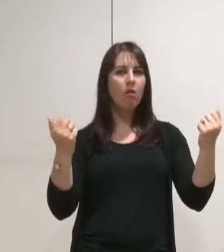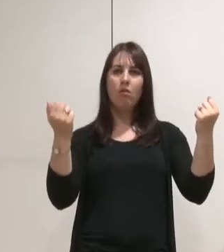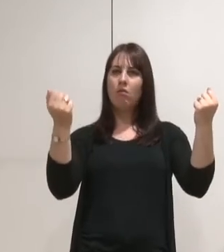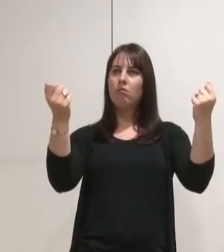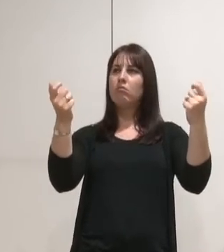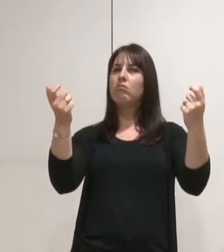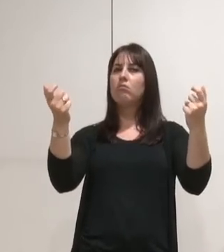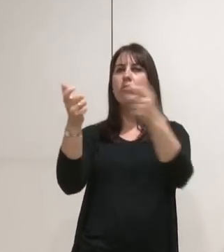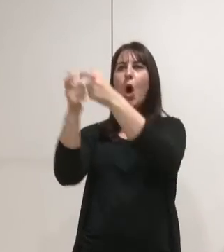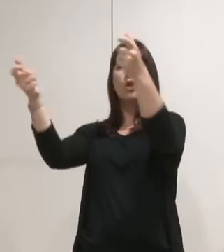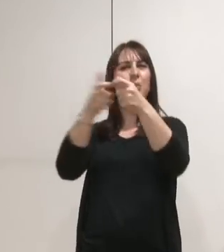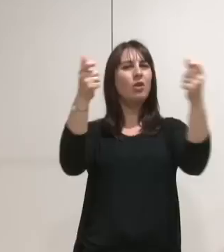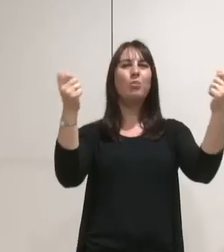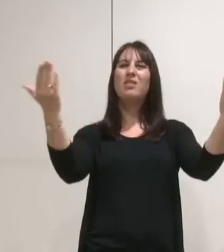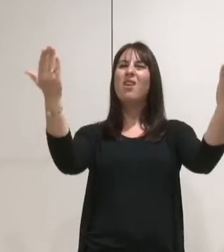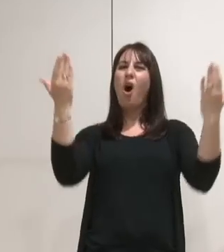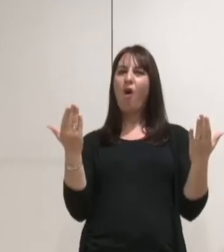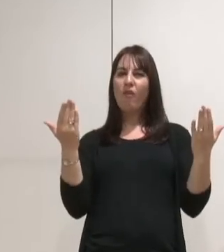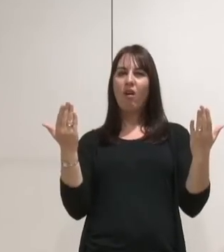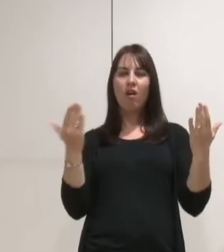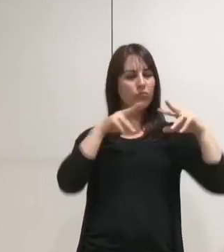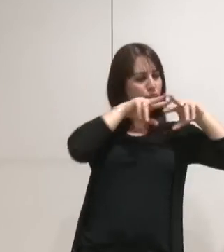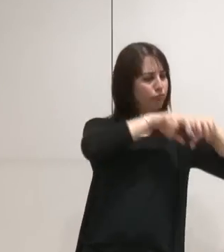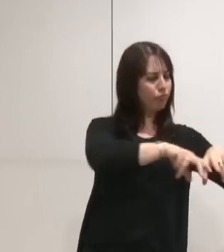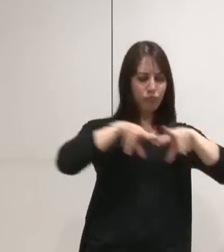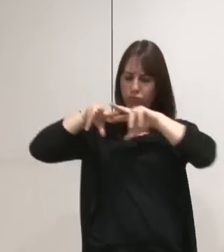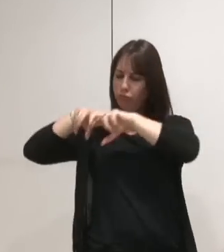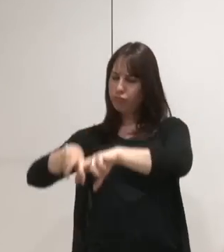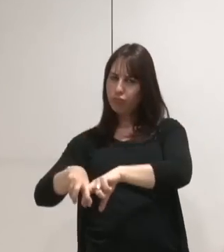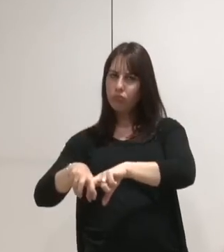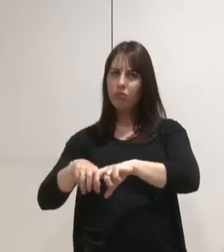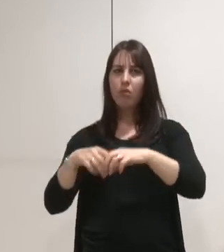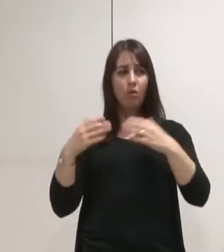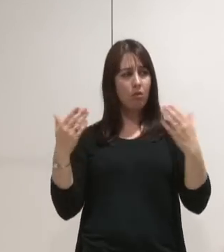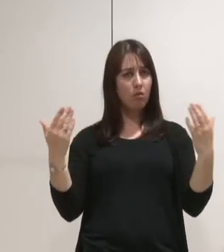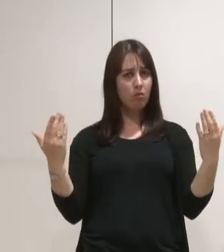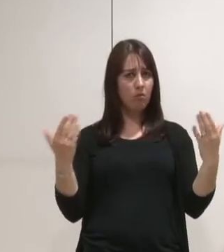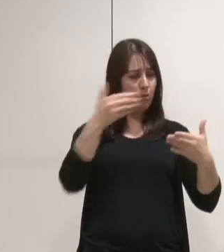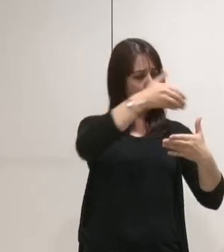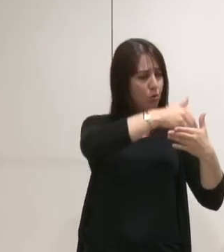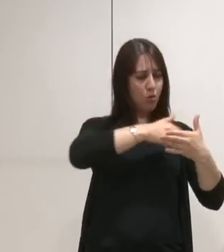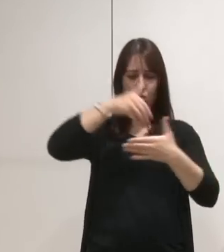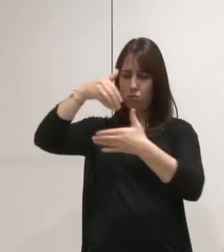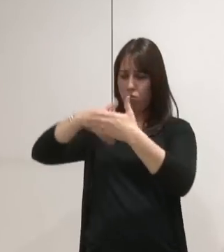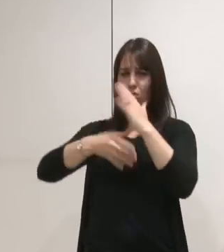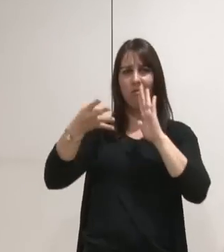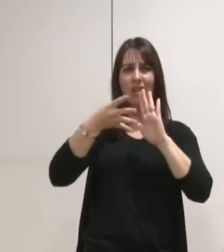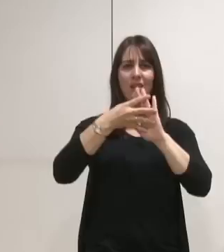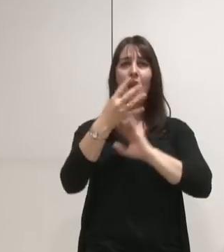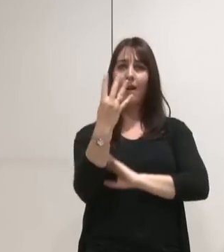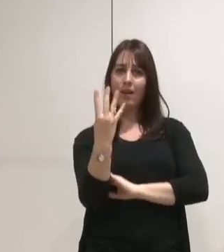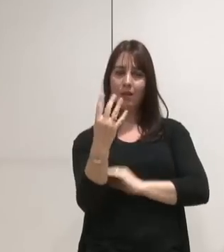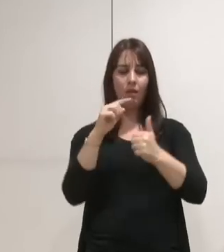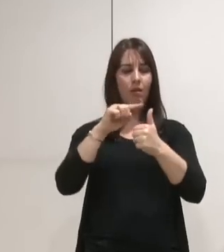offres qui ont été déposé contenait quatre critères le